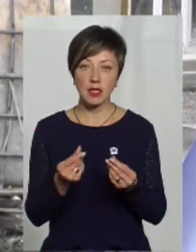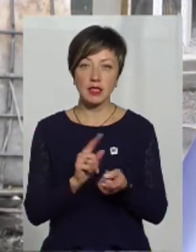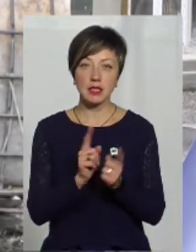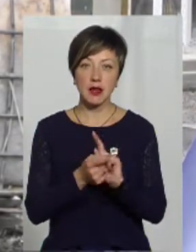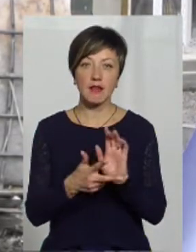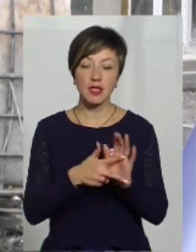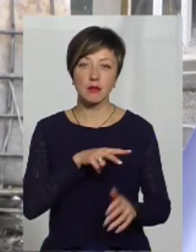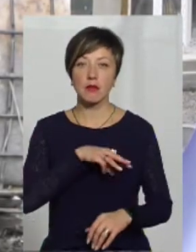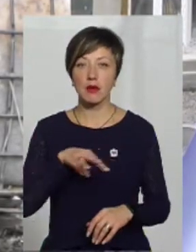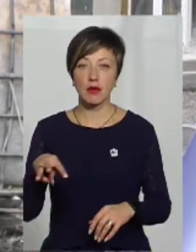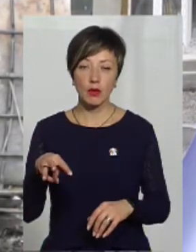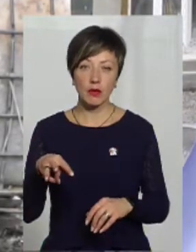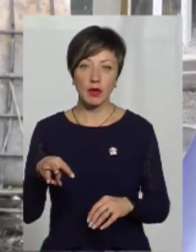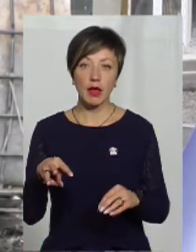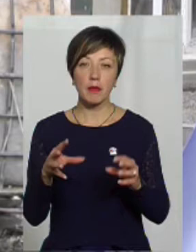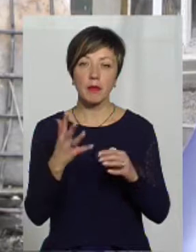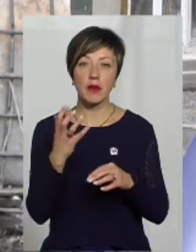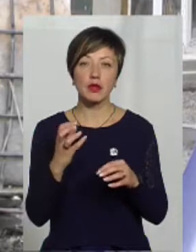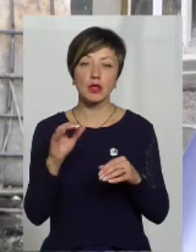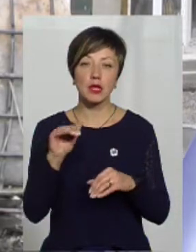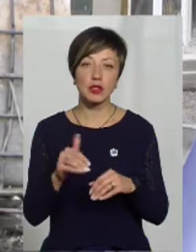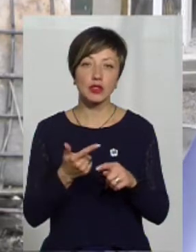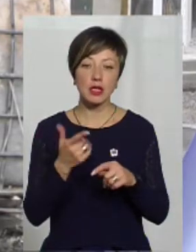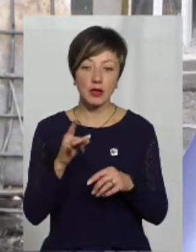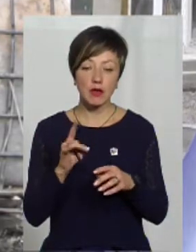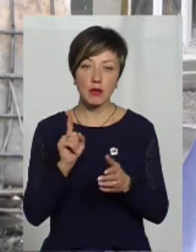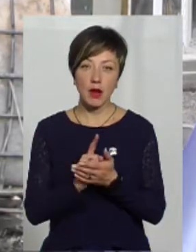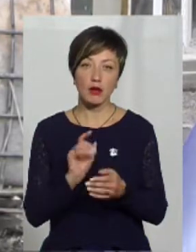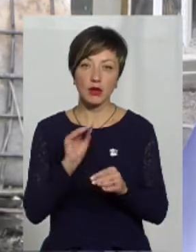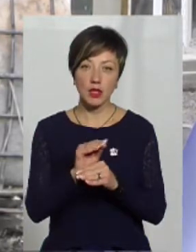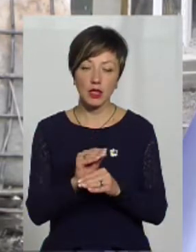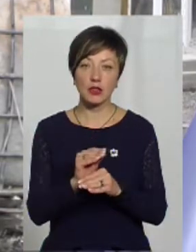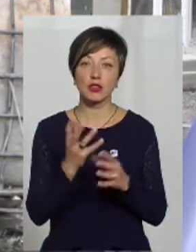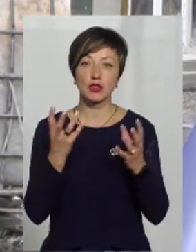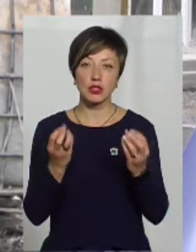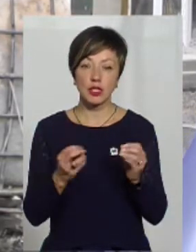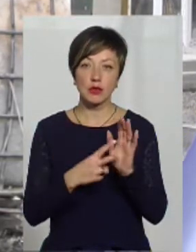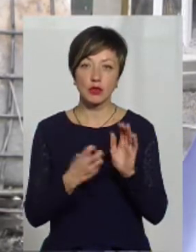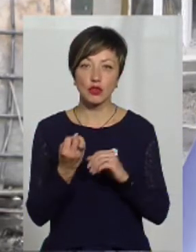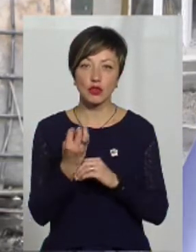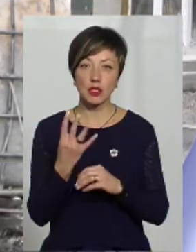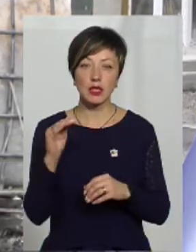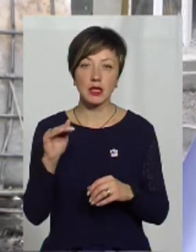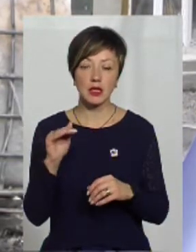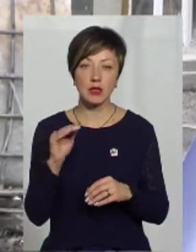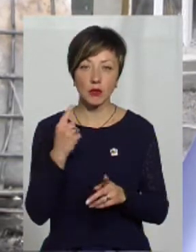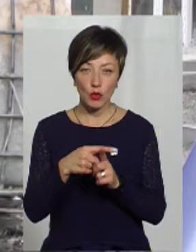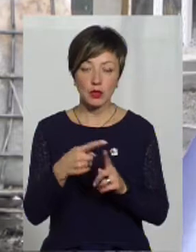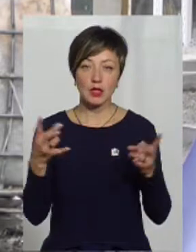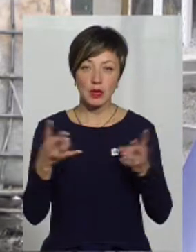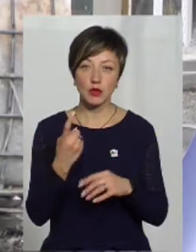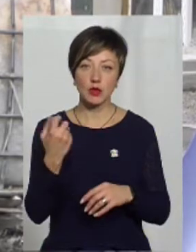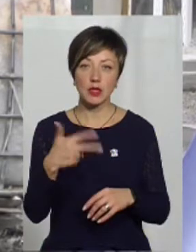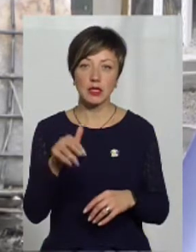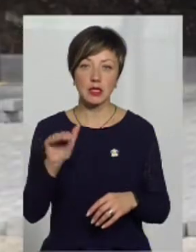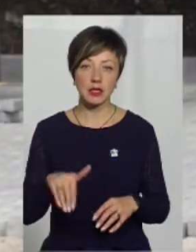8 мільйонів 500 тисяч гривень. Тобто ми ще маємо додати до своєї частки співфінансування 714 тисяч, маємо додати